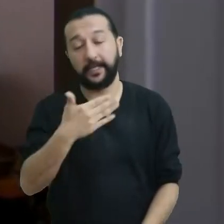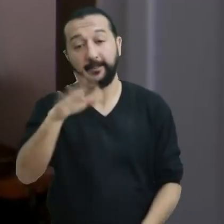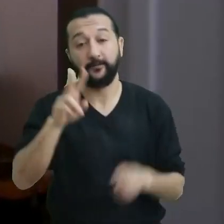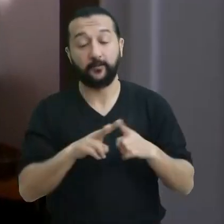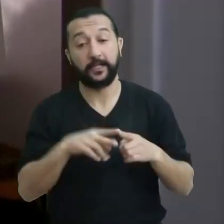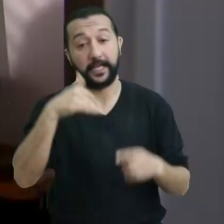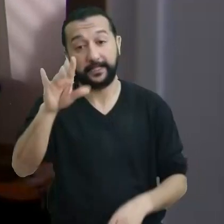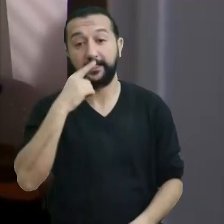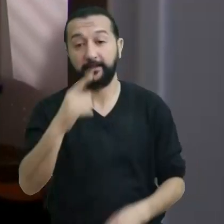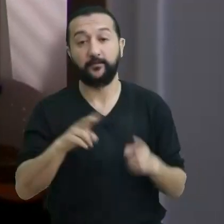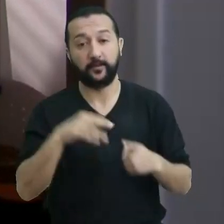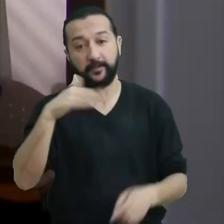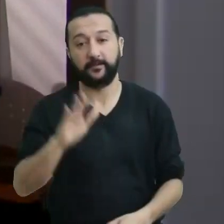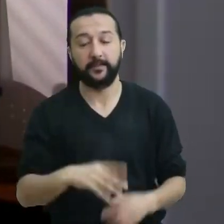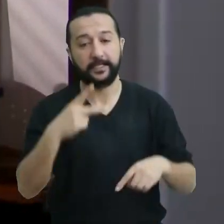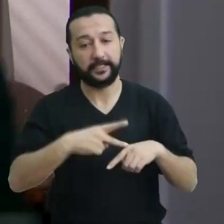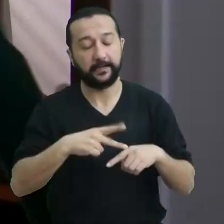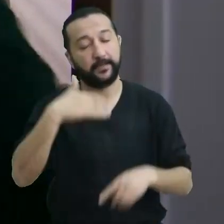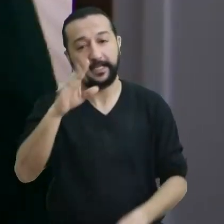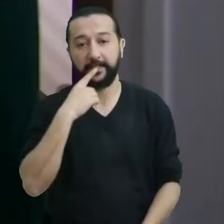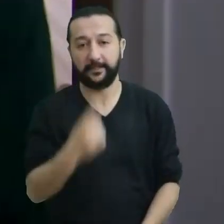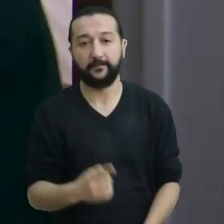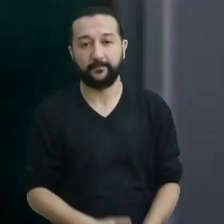Nurhan. Hadi Nurhan. Zarp, hadi.